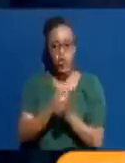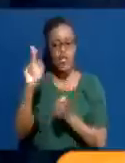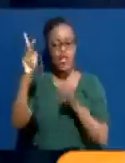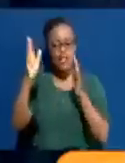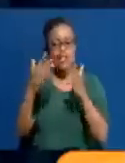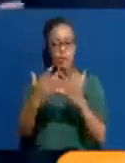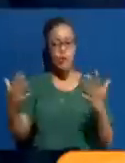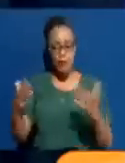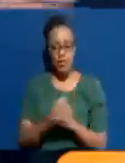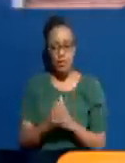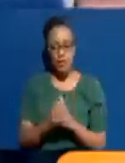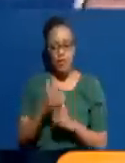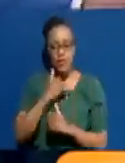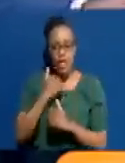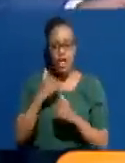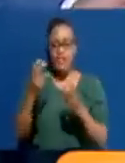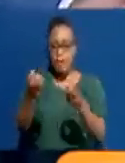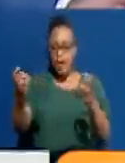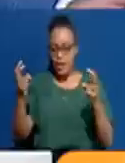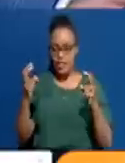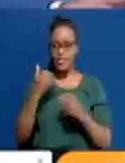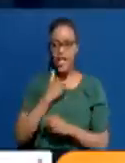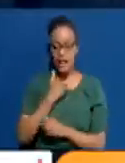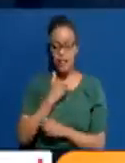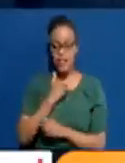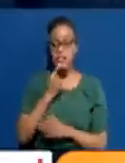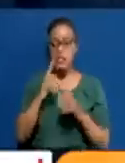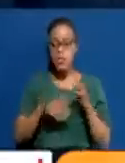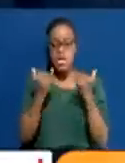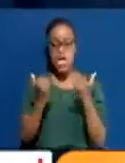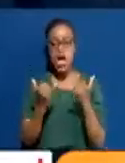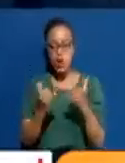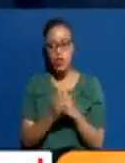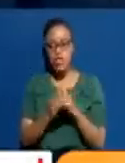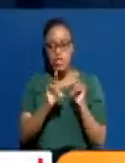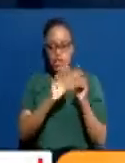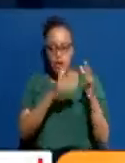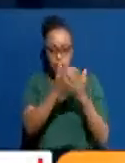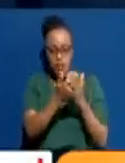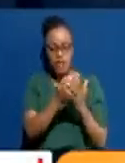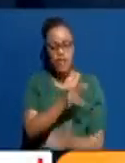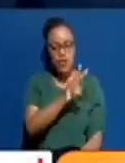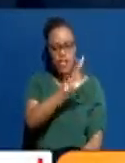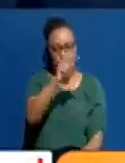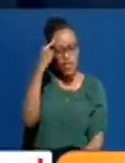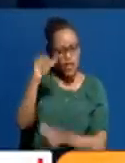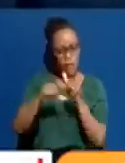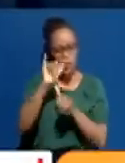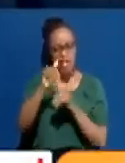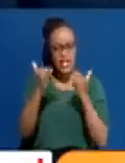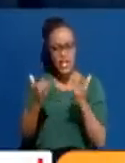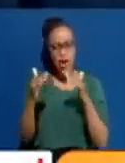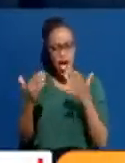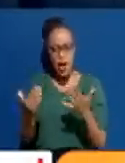Wakenya? Umekuwa na panelist. Wanasema sasa wamefika Kangemi, what do you think about that?